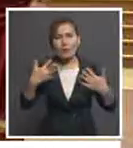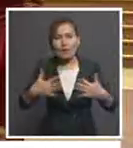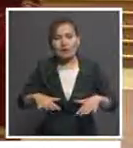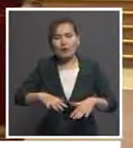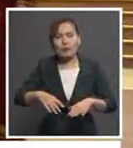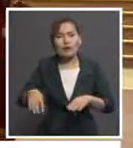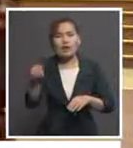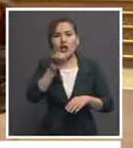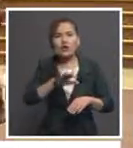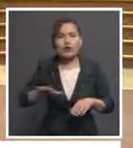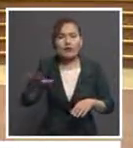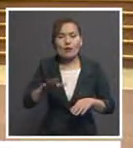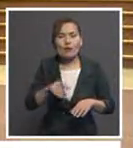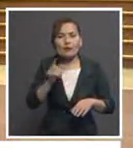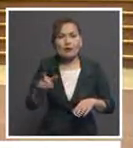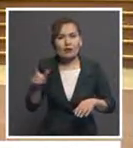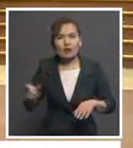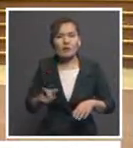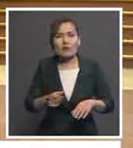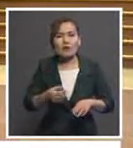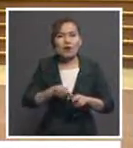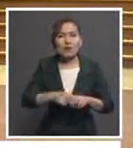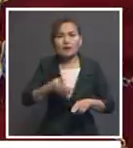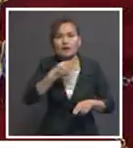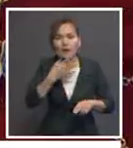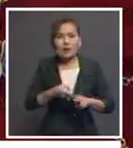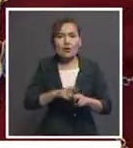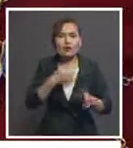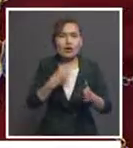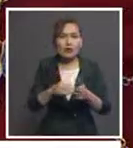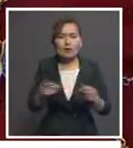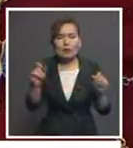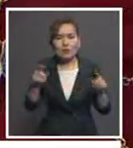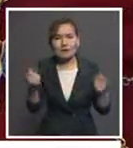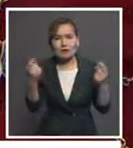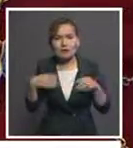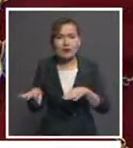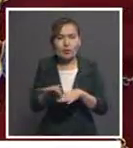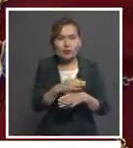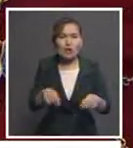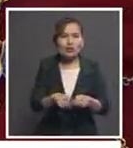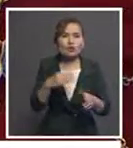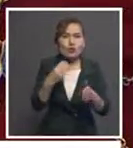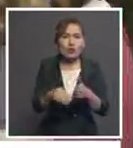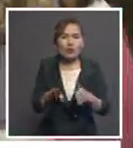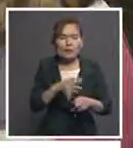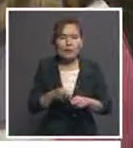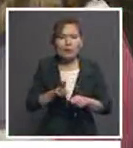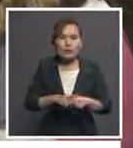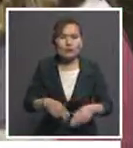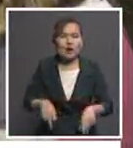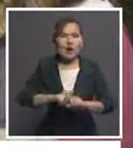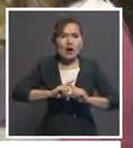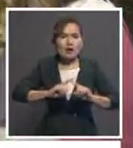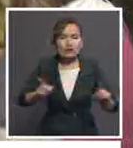қандастар жоғары бағалады. Әрі ұнатқан қамзол көйлектерін ұлттық әшекей бұйымдарды көптеп сатып алды. Бельгиядағы наурыздан осылай